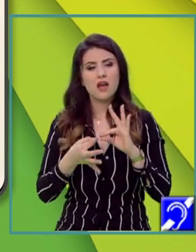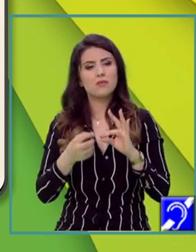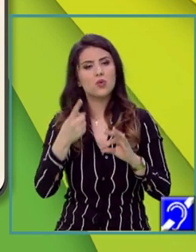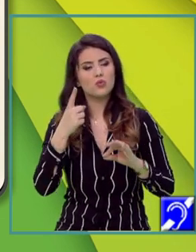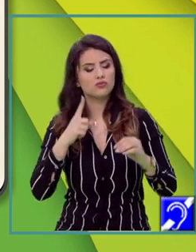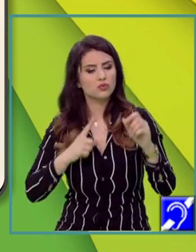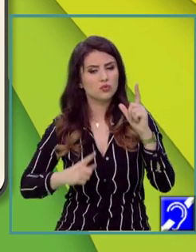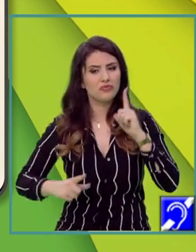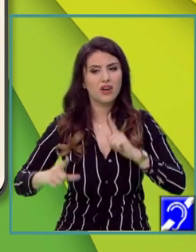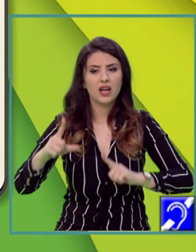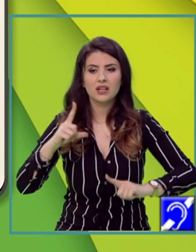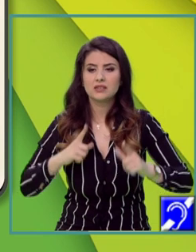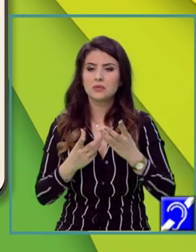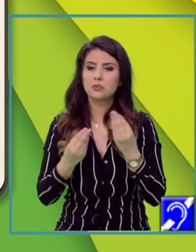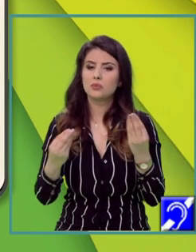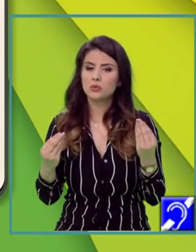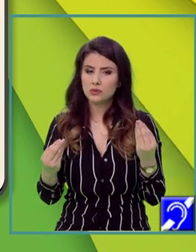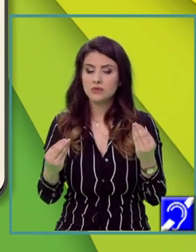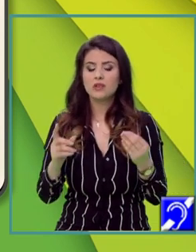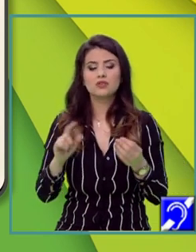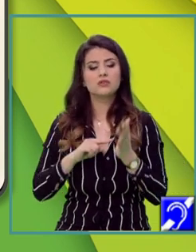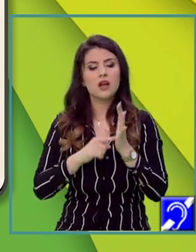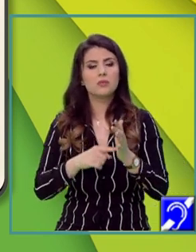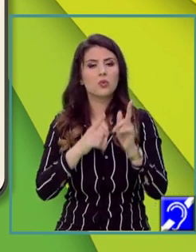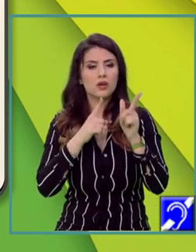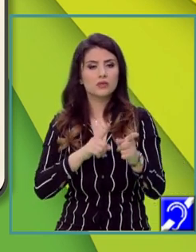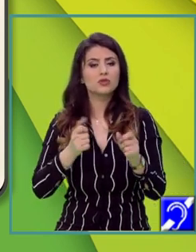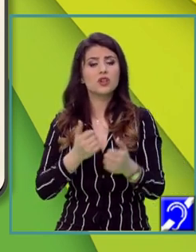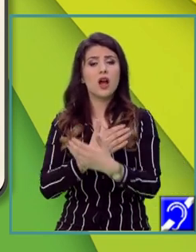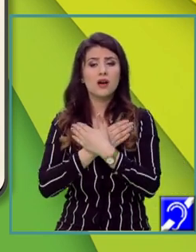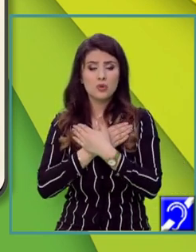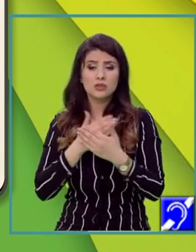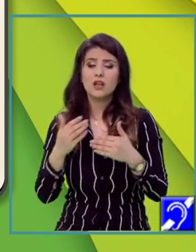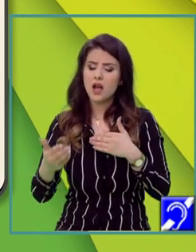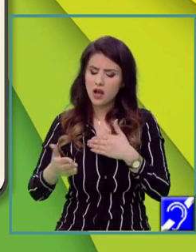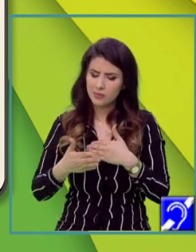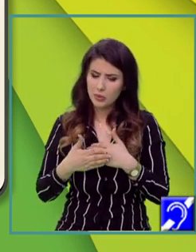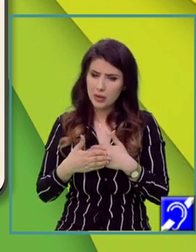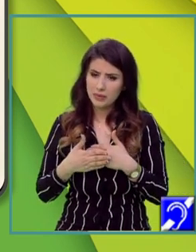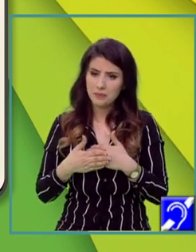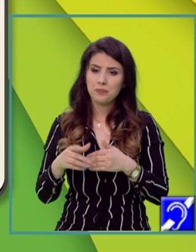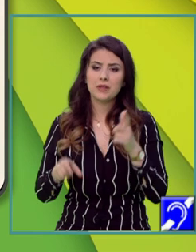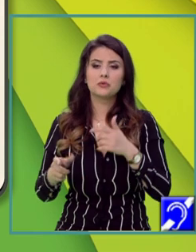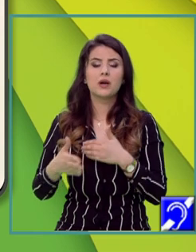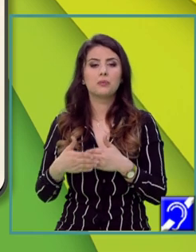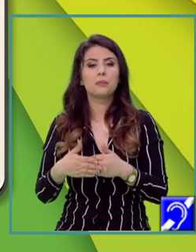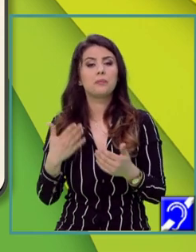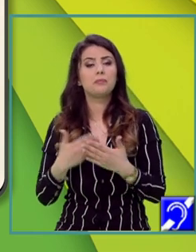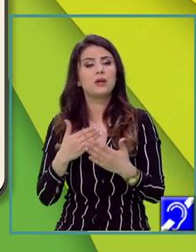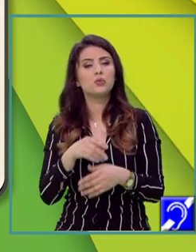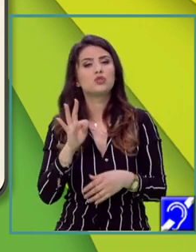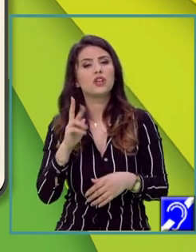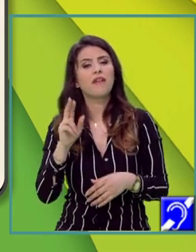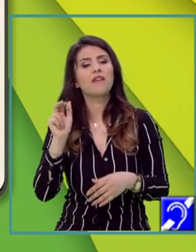suferință în raport cu absolut Calea războiului și a morții aproape lui astfel pentru Ștefan